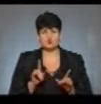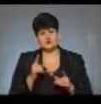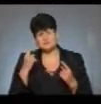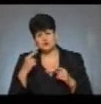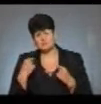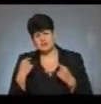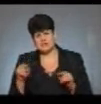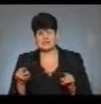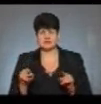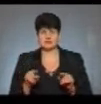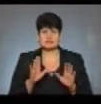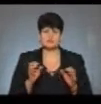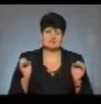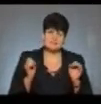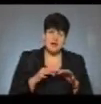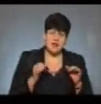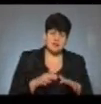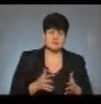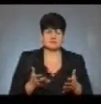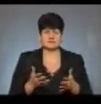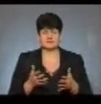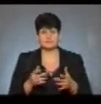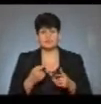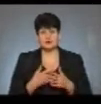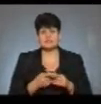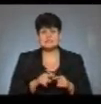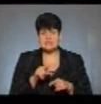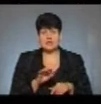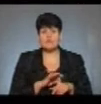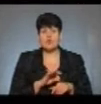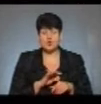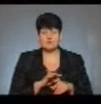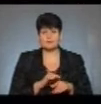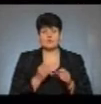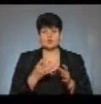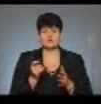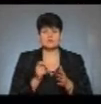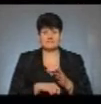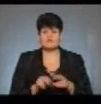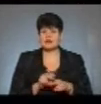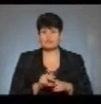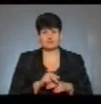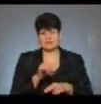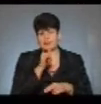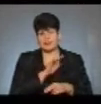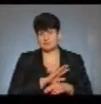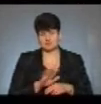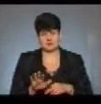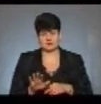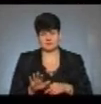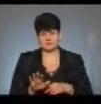придумають інше, десь будуть збиратися, десь, напевно, тому що цієї хвороби чисто закриттям вилікувати таким чином неможливо.